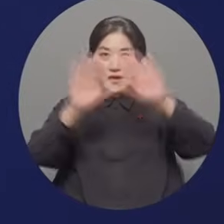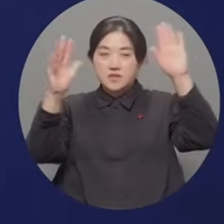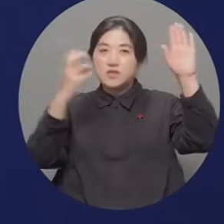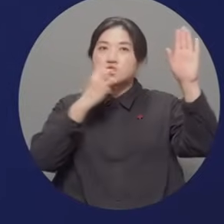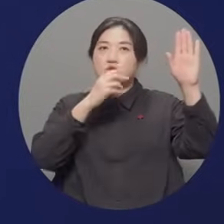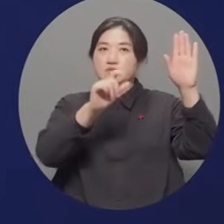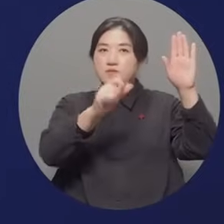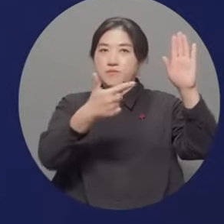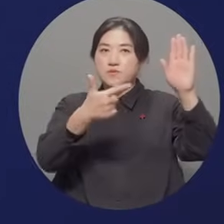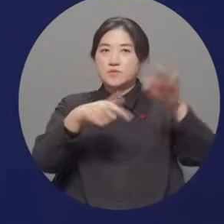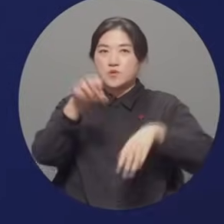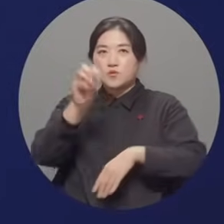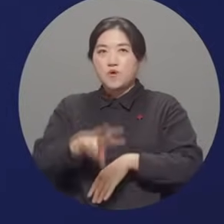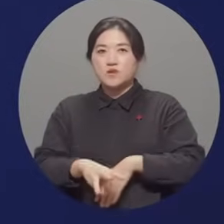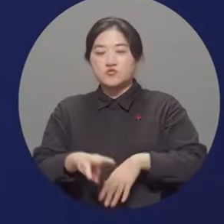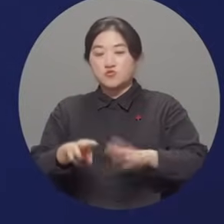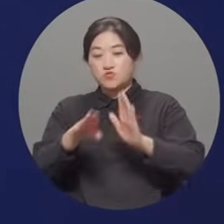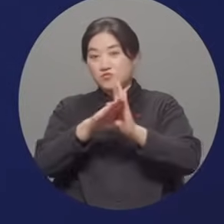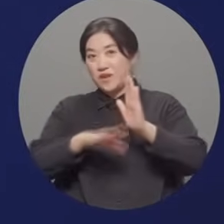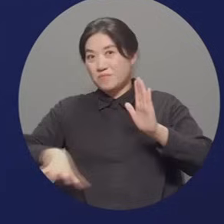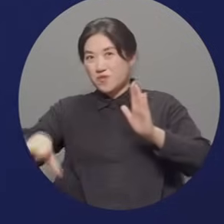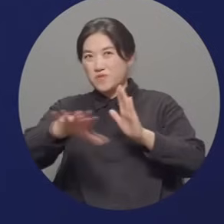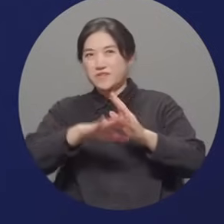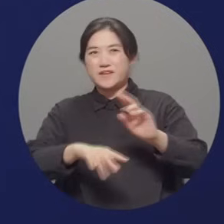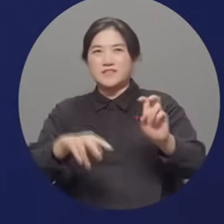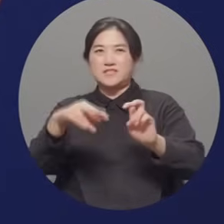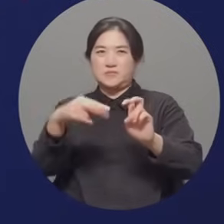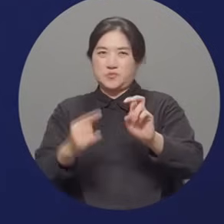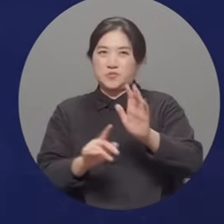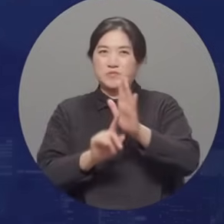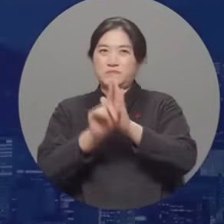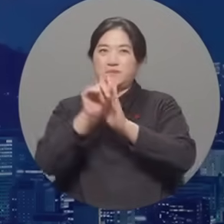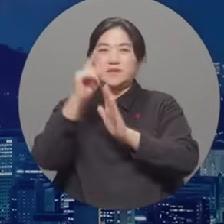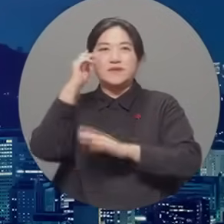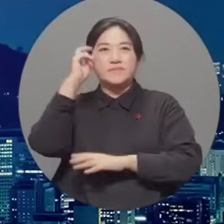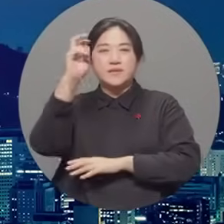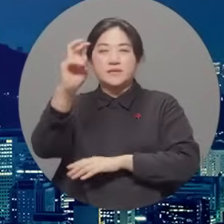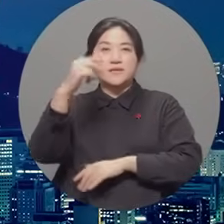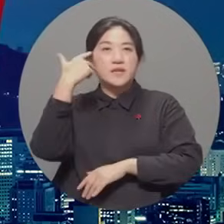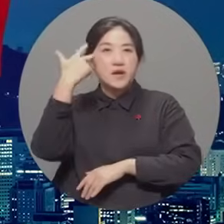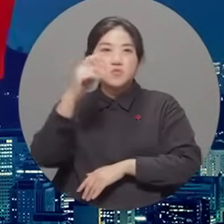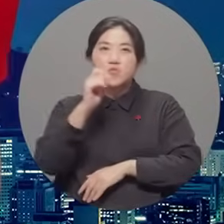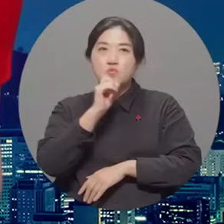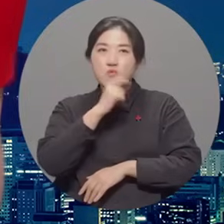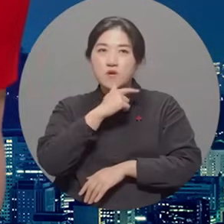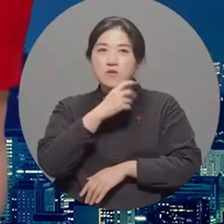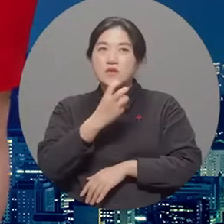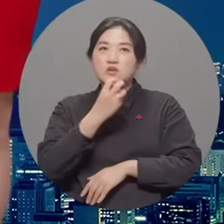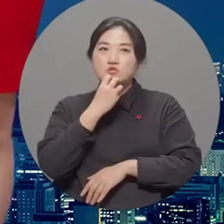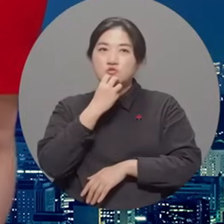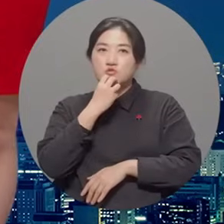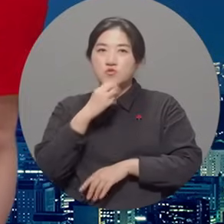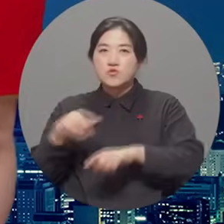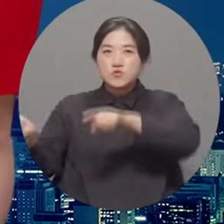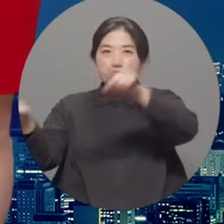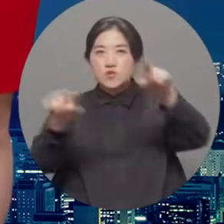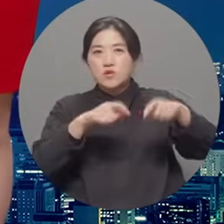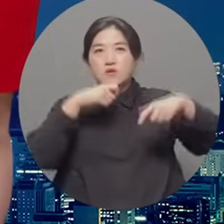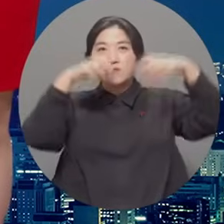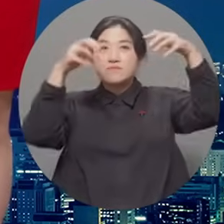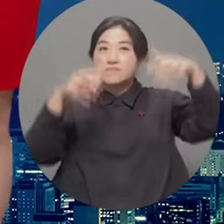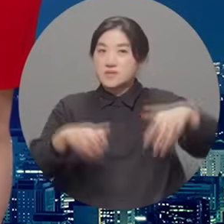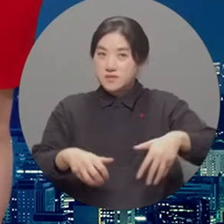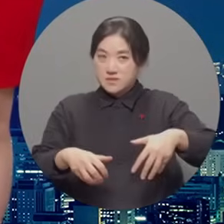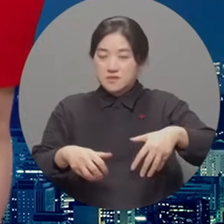서울 16도, 광주 등 남부지방은 20도 안팎까지 오르겠습니다. 다음 주 월요일에는 서울을 비롯한 전국에 비 소식이